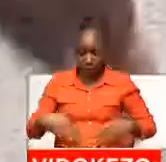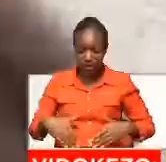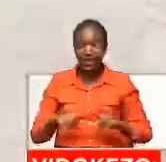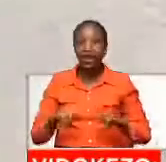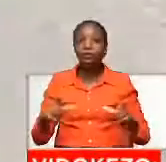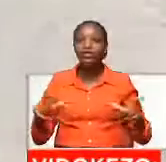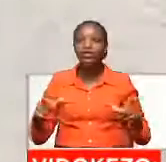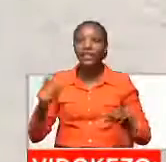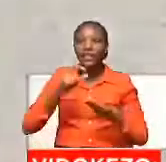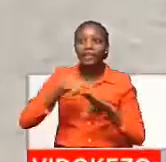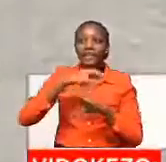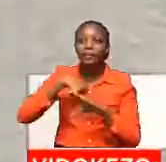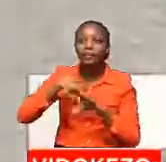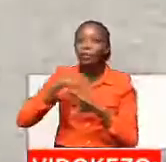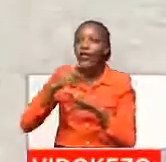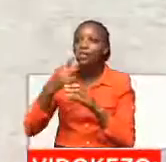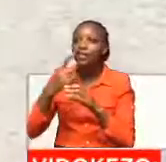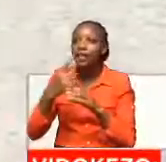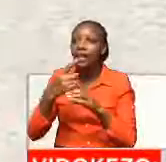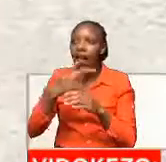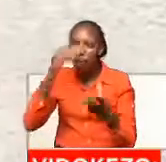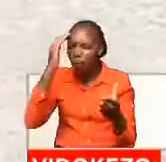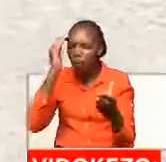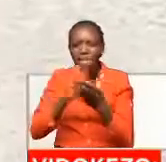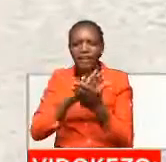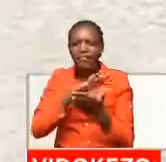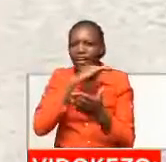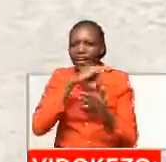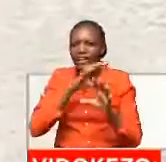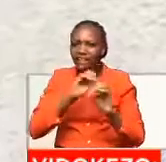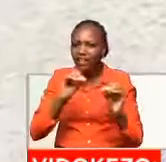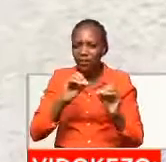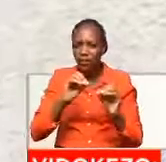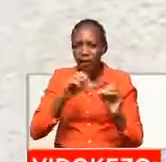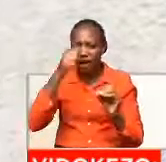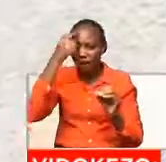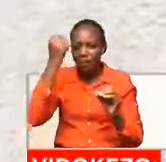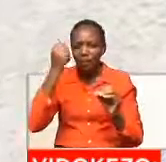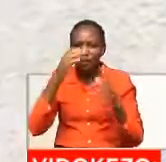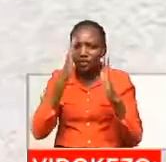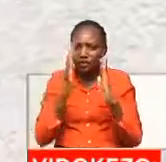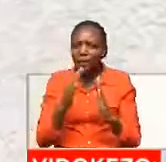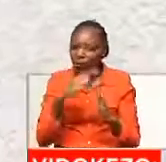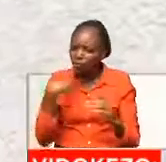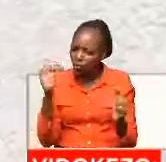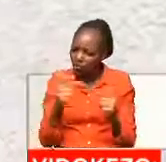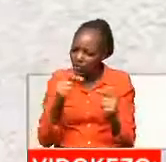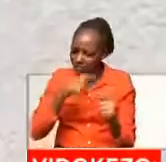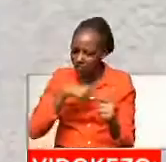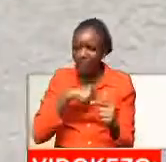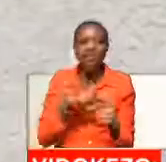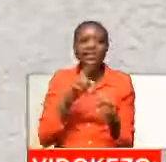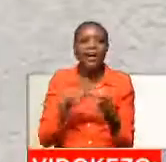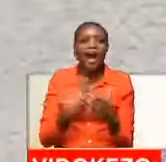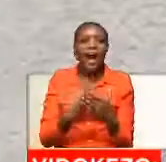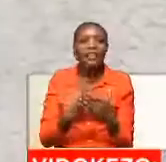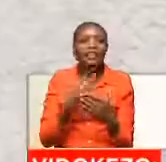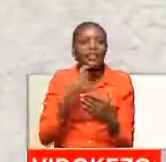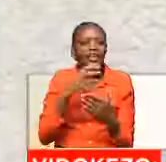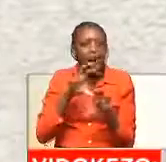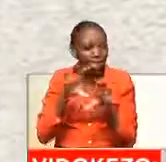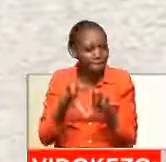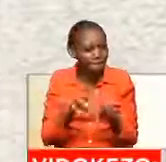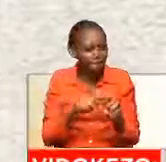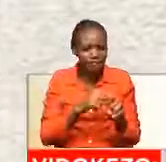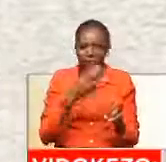wakati sisi tunasema ya kwamba hatumwamini huyu Raila Odinga kwa sababu yeye ni mpinzani wetu, kwa sababu yeye hachahama chama chake cha